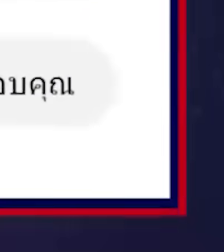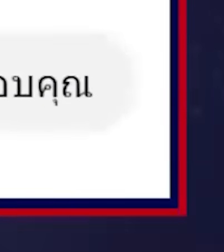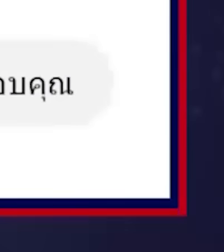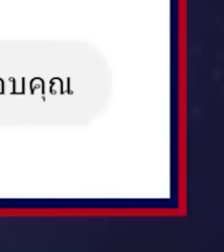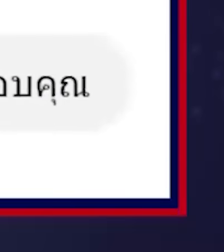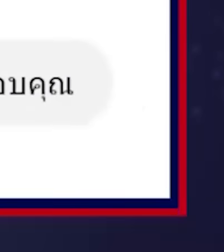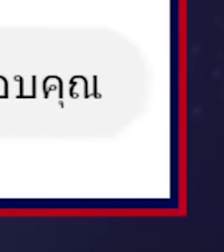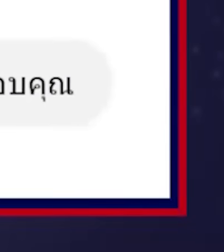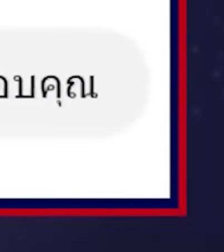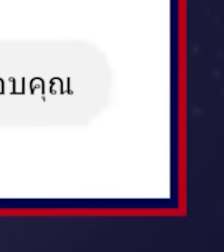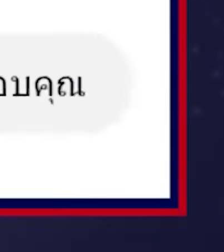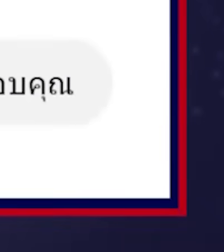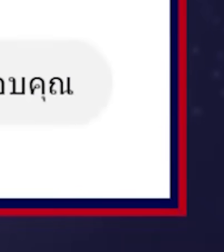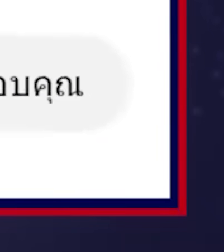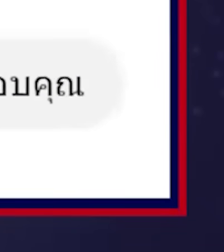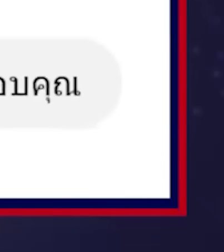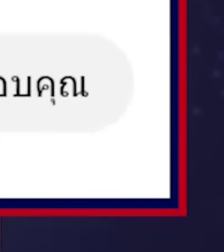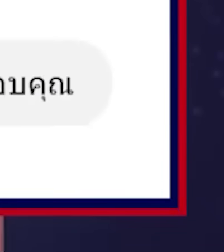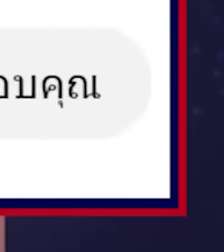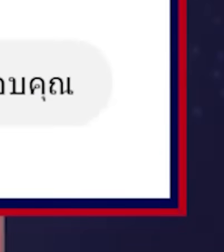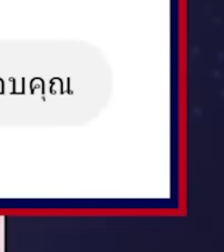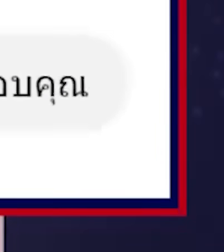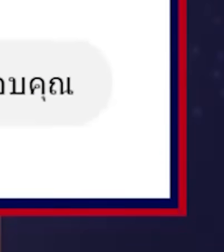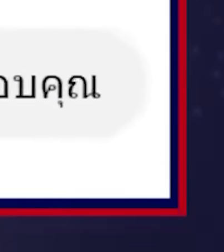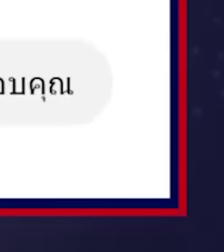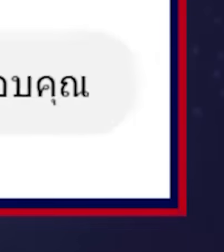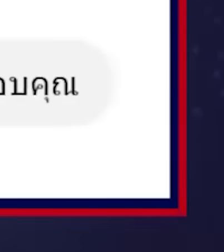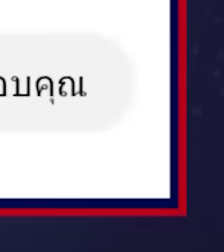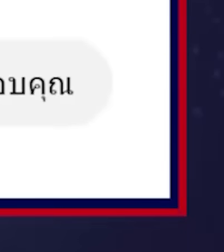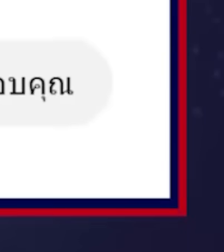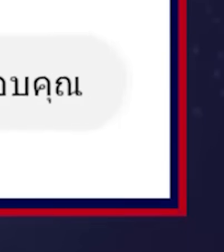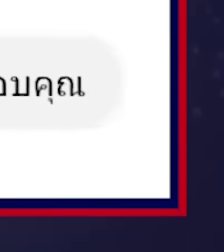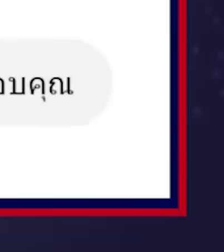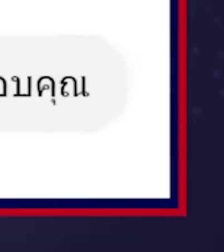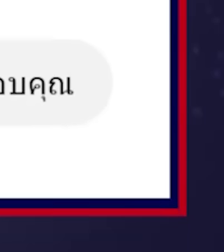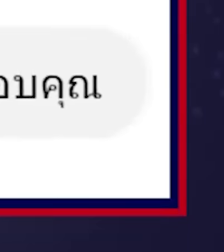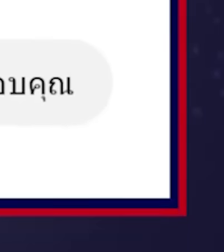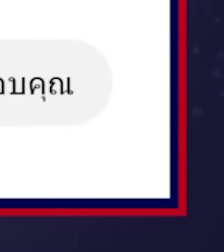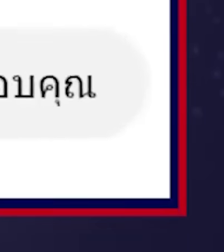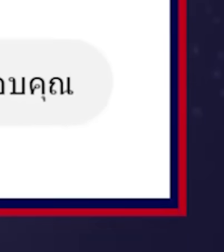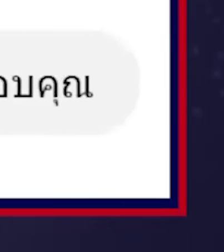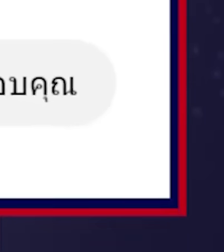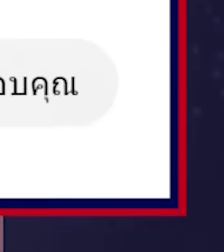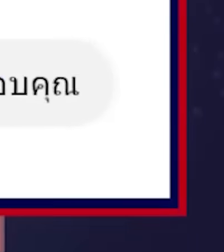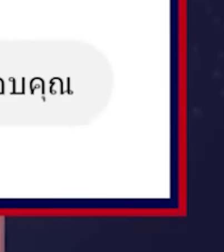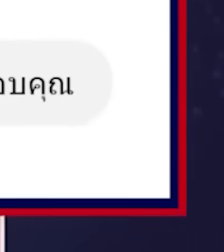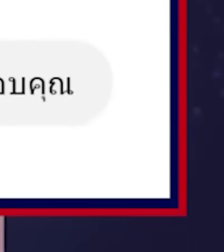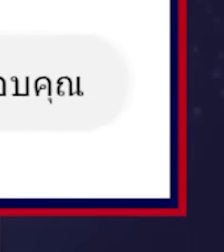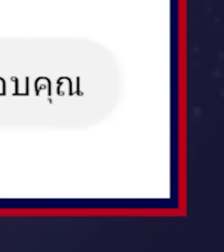และว้าวใหม่ล่าสุด ใครอยากส่งกำลังใจให้ทีมข่าว Bright TV ปุ่มซุปเปอร์แตงหรือปุ่มขอบคุณ ฟีเ